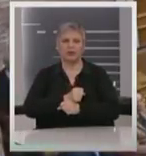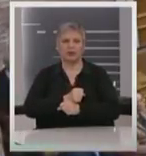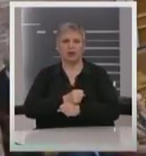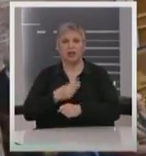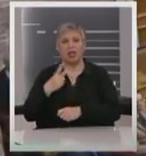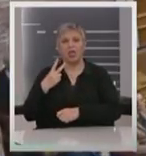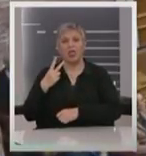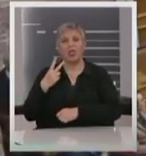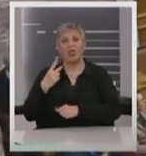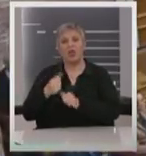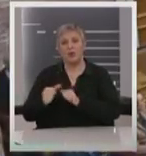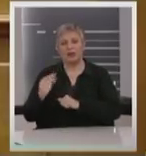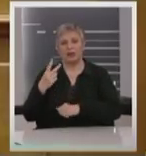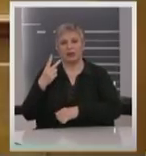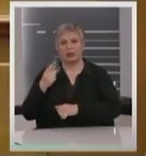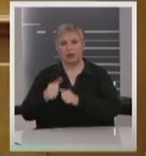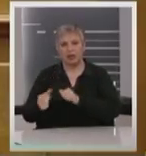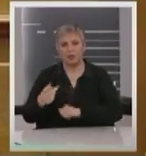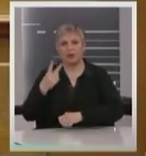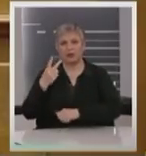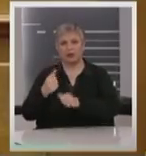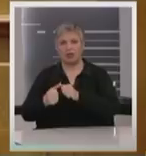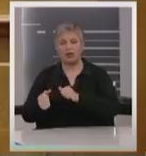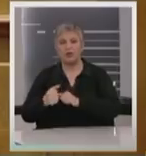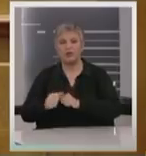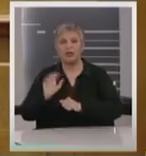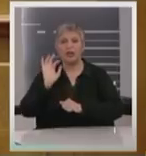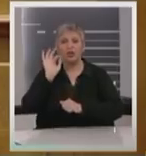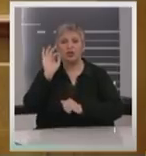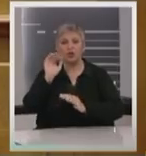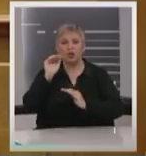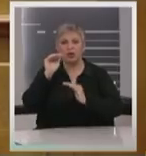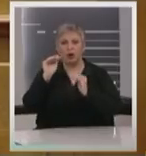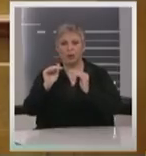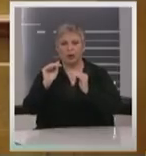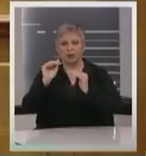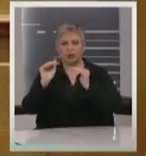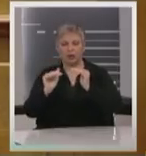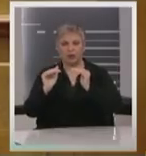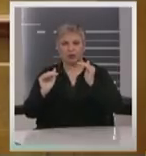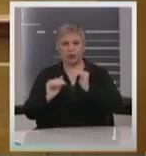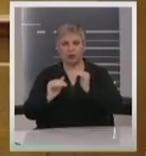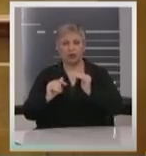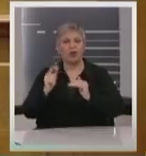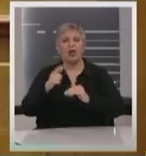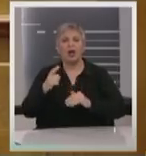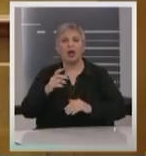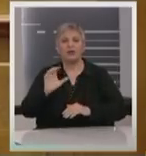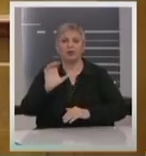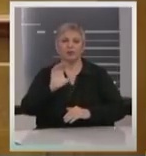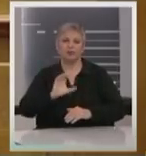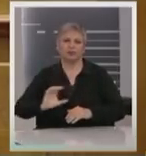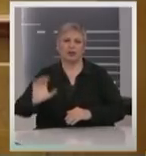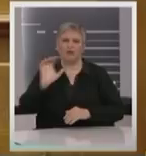Κάθε δύο μήνες αναθεωρούσατε τους στόχους προς τα κάτω. Όταν προσέξετε στην Ευρωζώνη, κάθε δύο μήνες οι